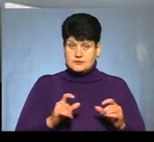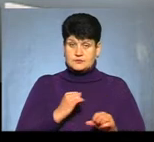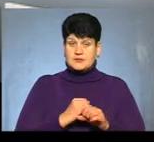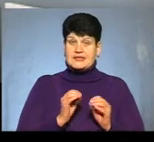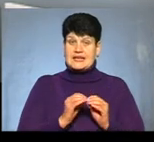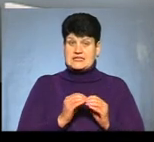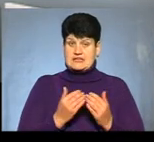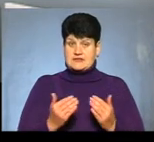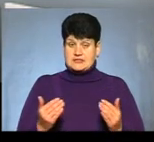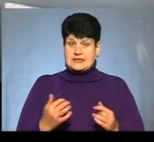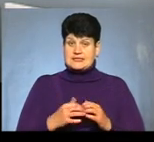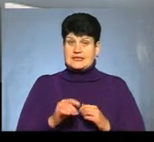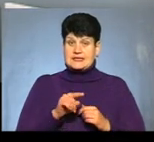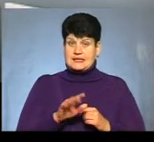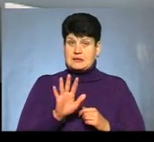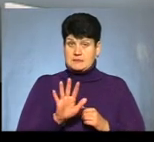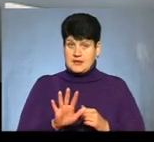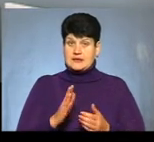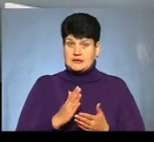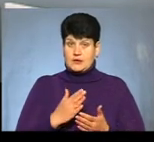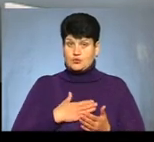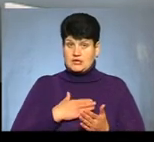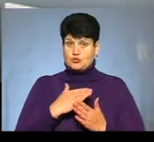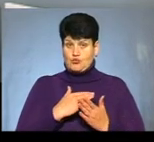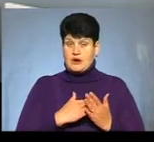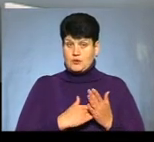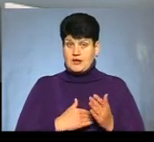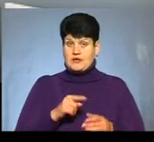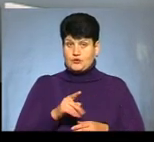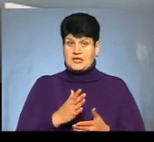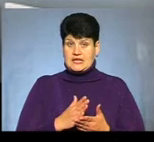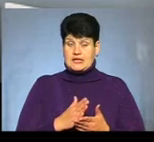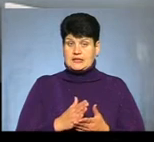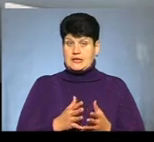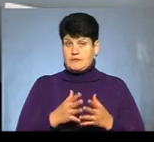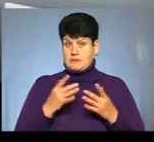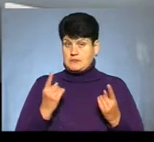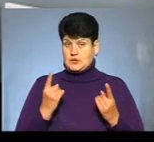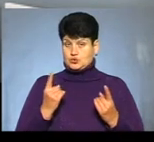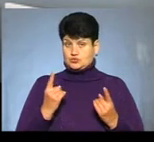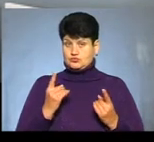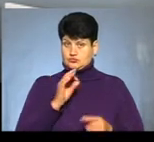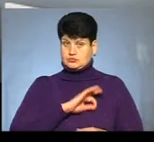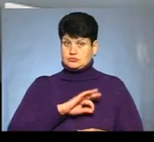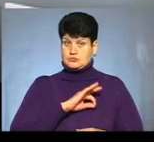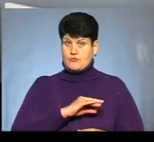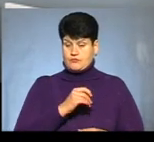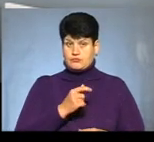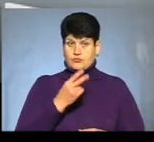Сум поставив 10 вистав. Серед них 5 сьогодні є в нашому репертуарі, і вони є в найбільшому